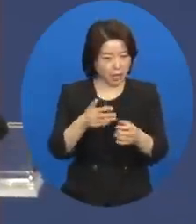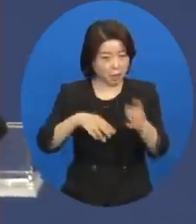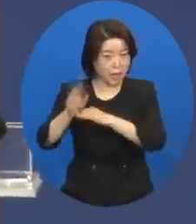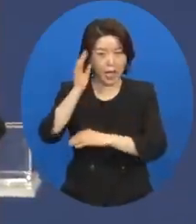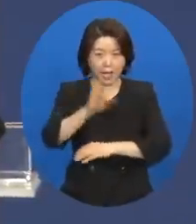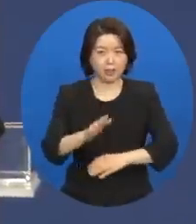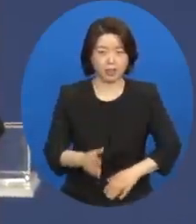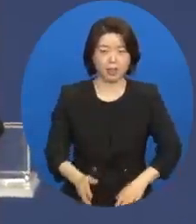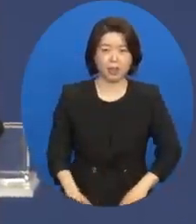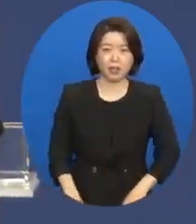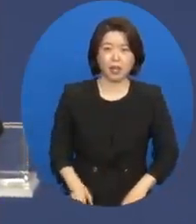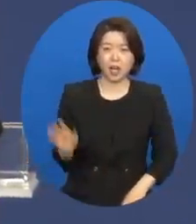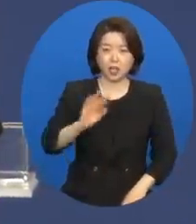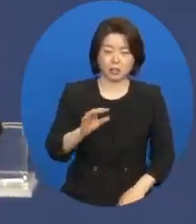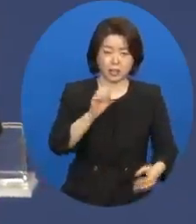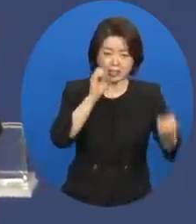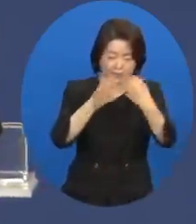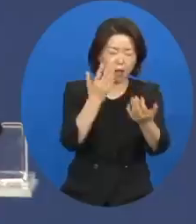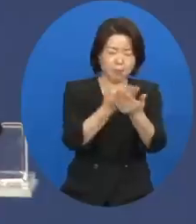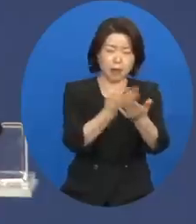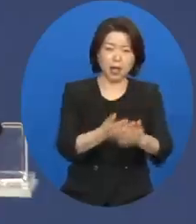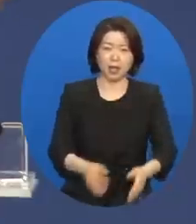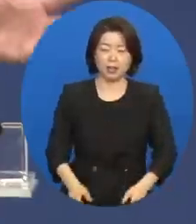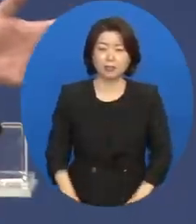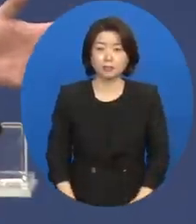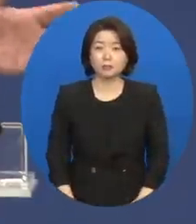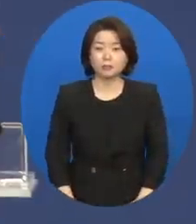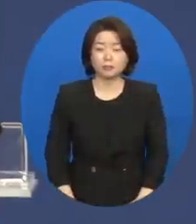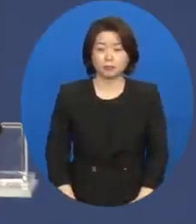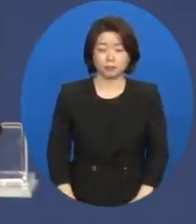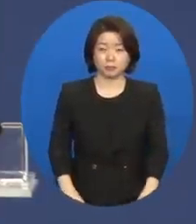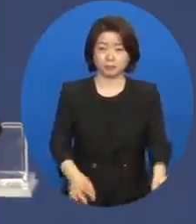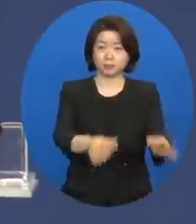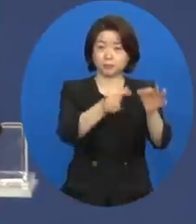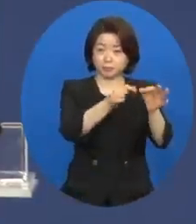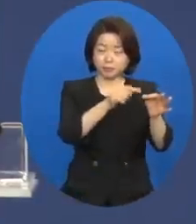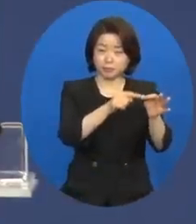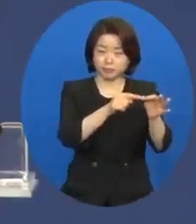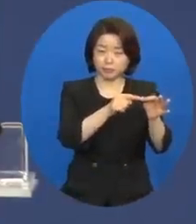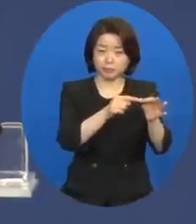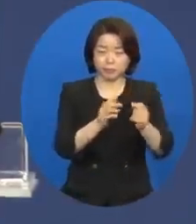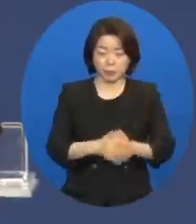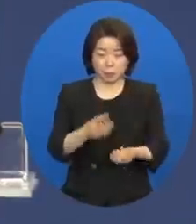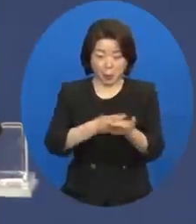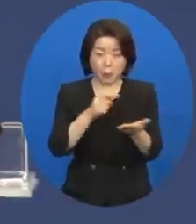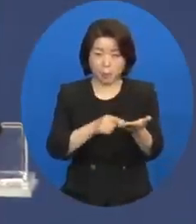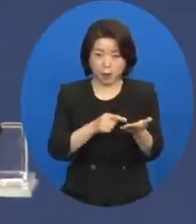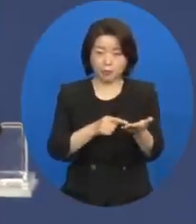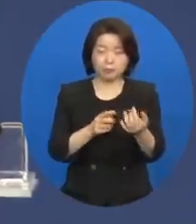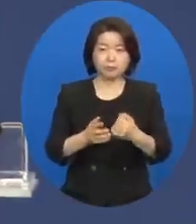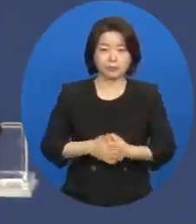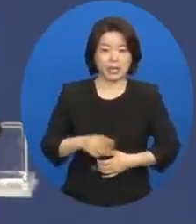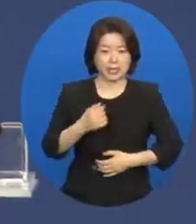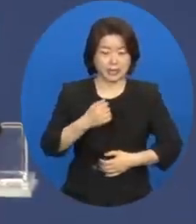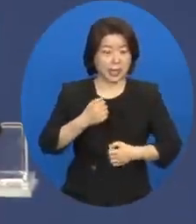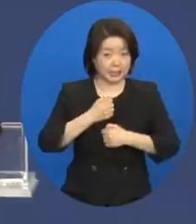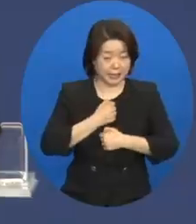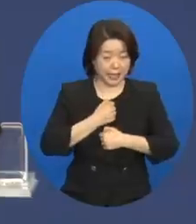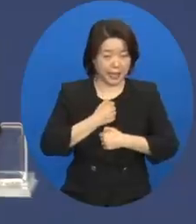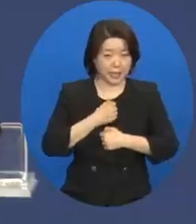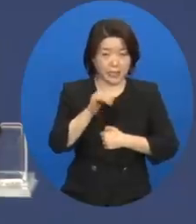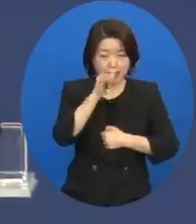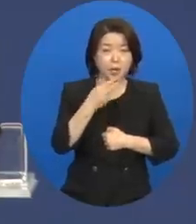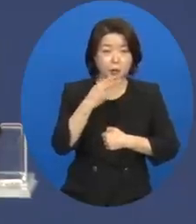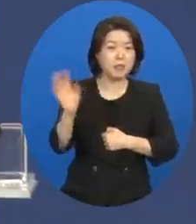그러니까 가부간에 대답을 하세요. 이 십계명의 말씀을 지금 이 의미로 묻는 거예요. 내가 잘 지키냐 못 지키냐 이걸 묻는 게